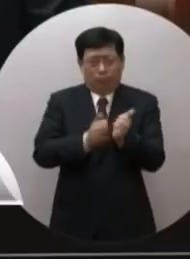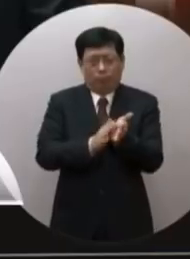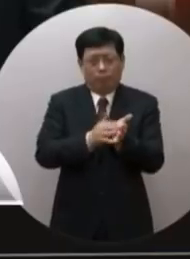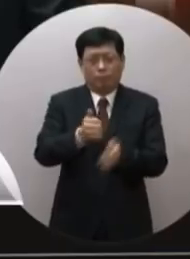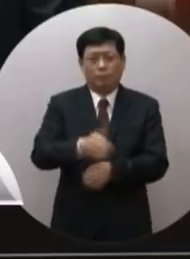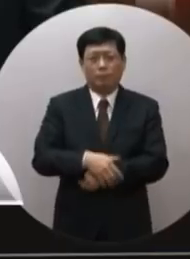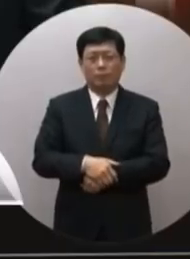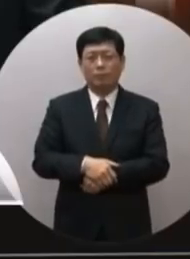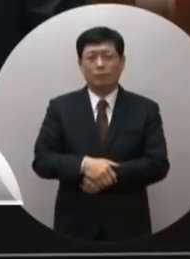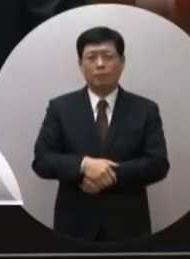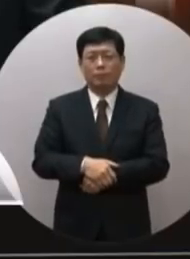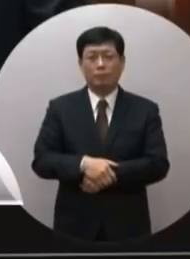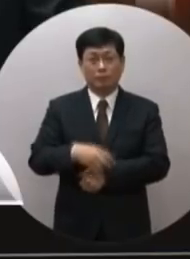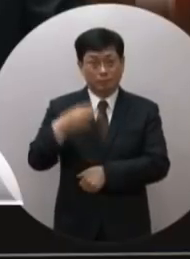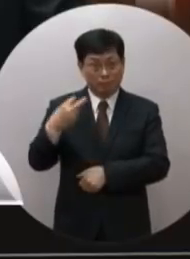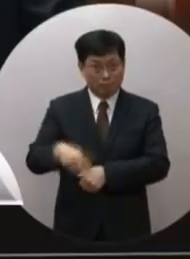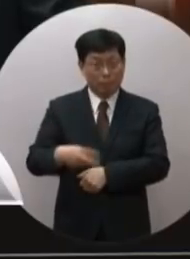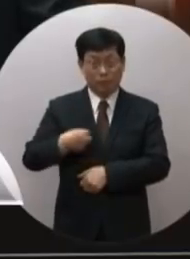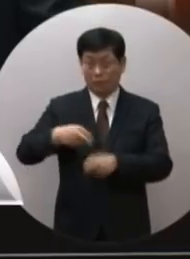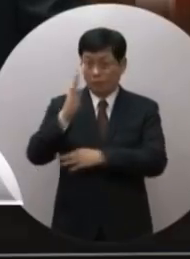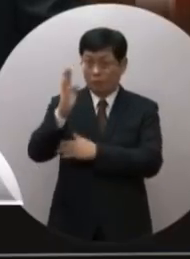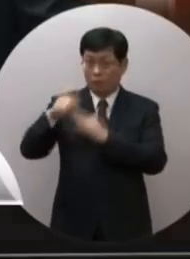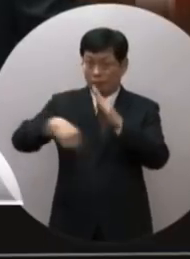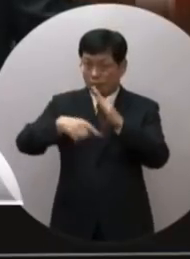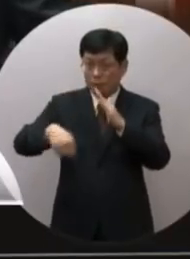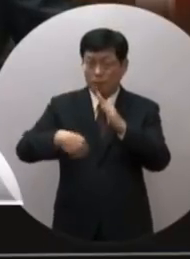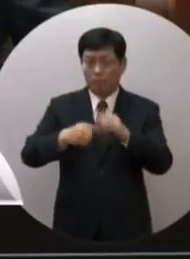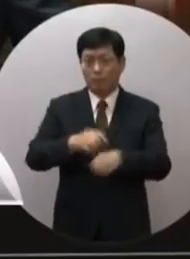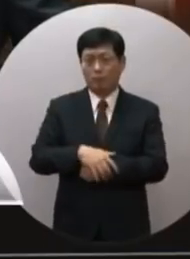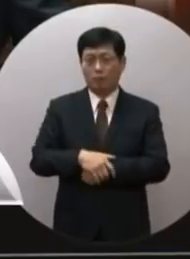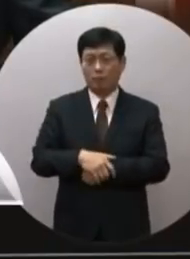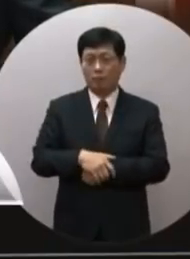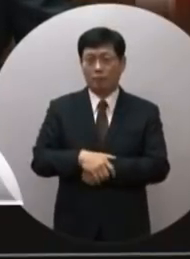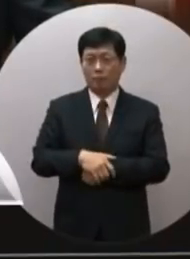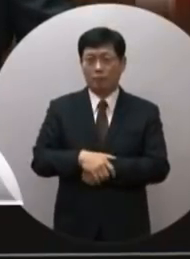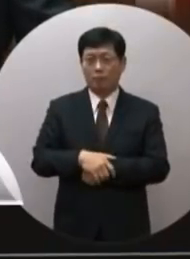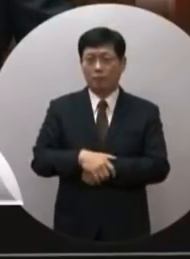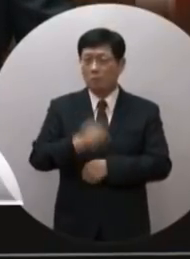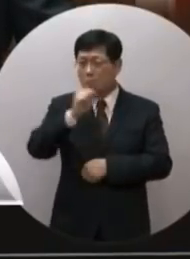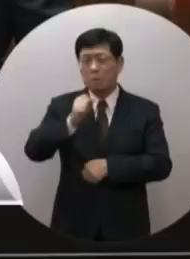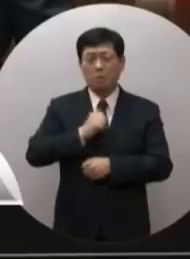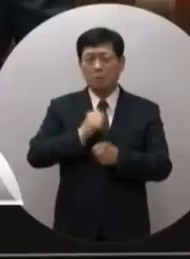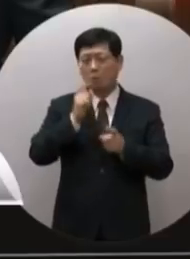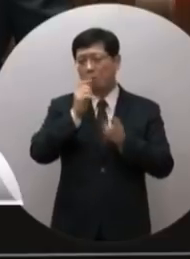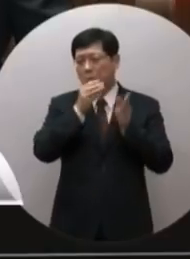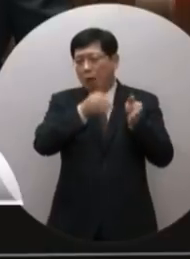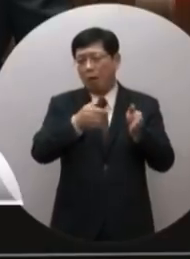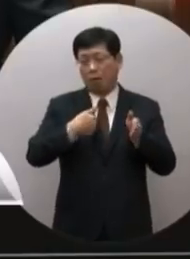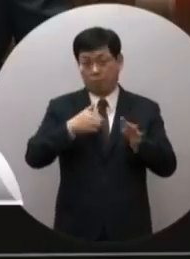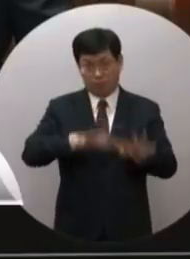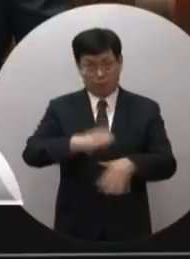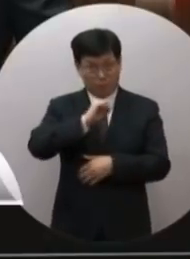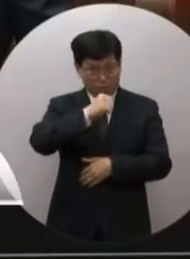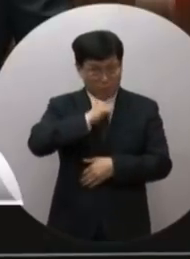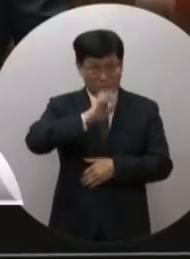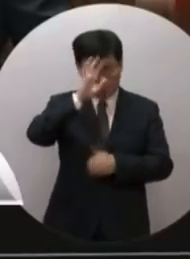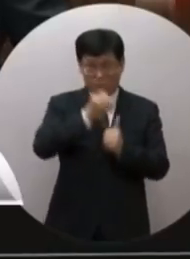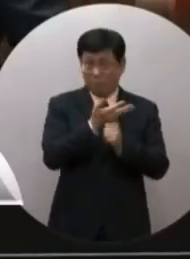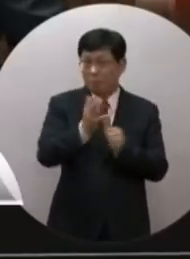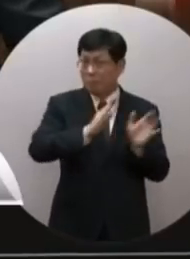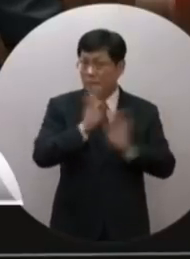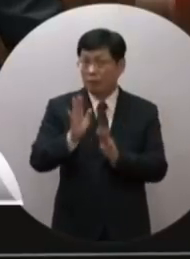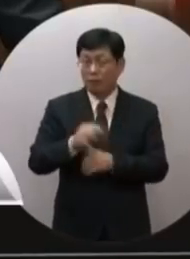定。但是行政院不要就把目前台湾的疫